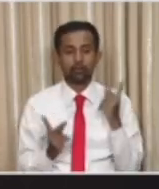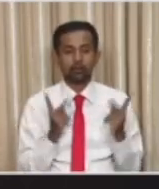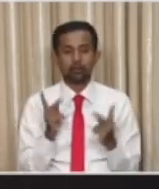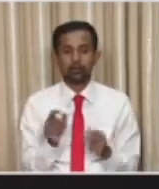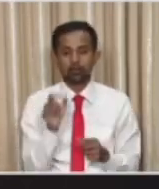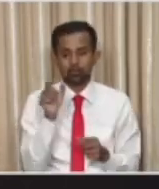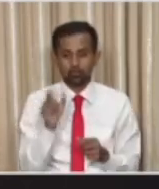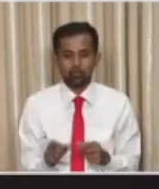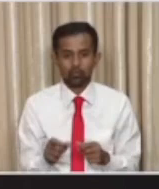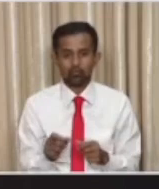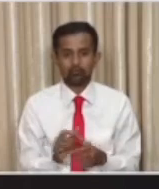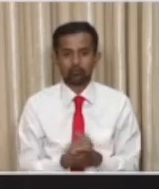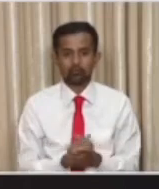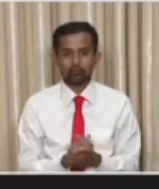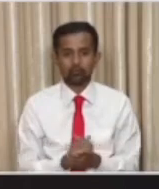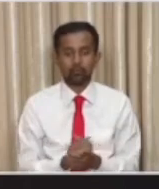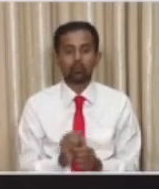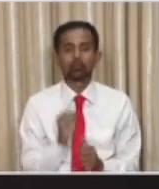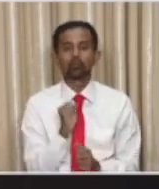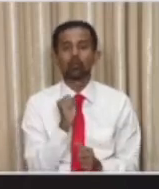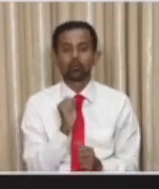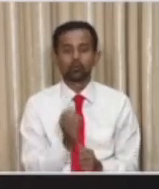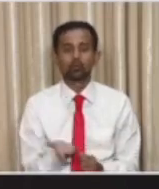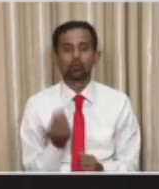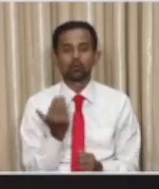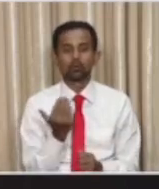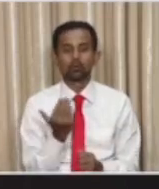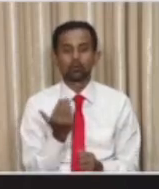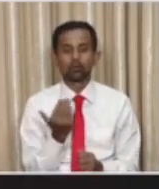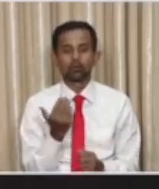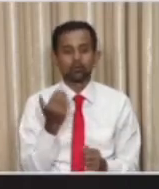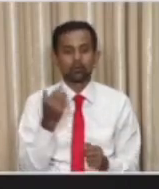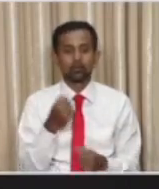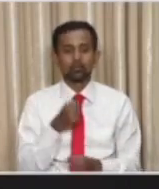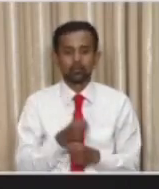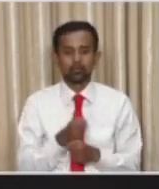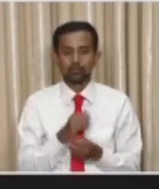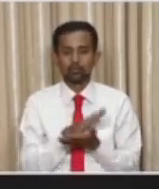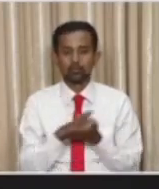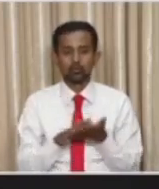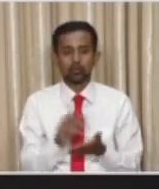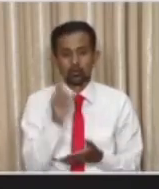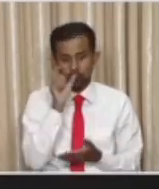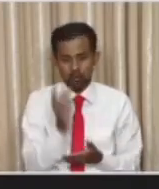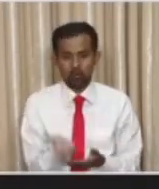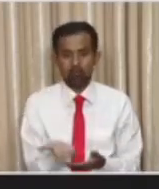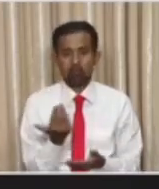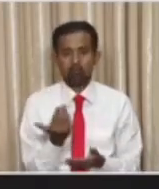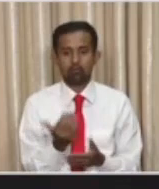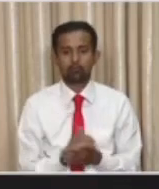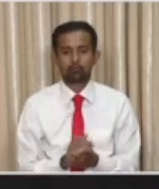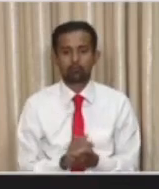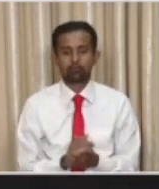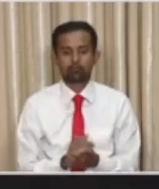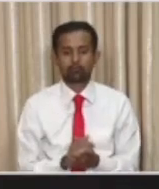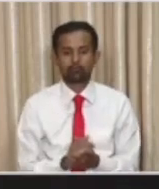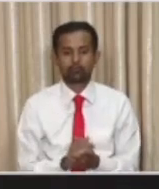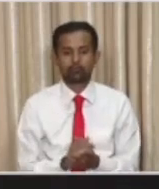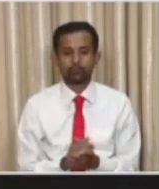සංචාරකයෝ මොනවද කරන්නේ කියන එක පිළිබඳව රජයේ අවධානය යොමු කරන්නට අවශ්‍යයි කියලා මම